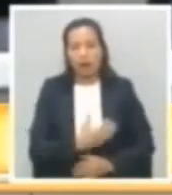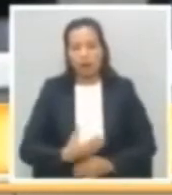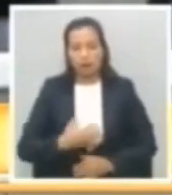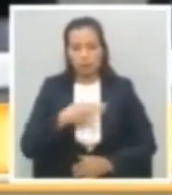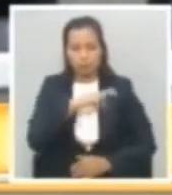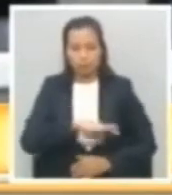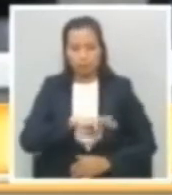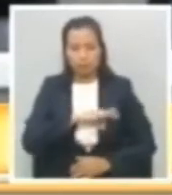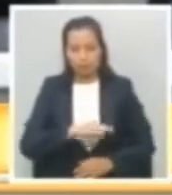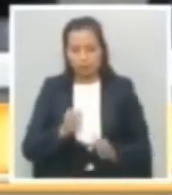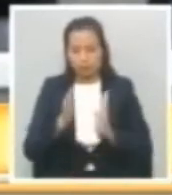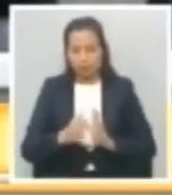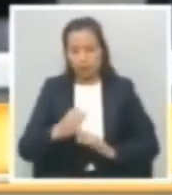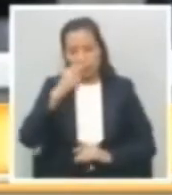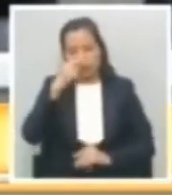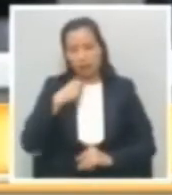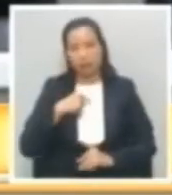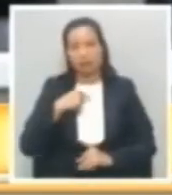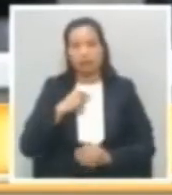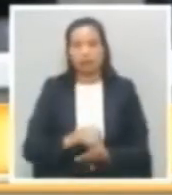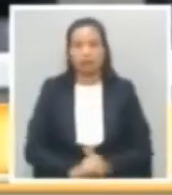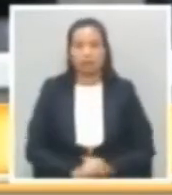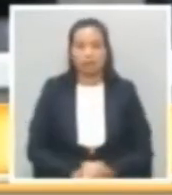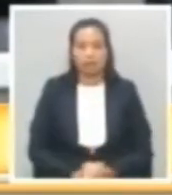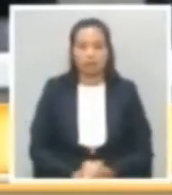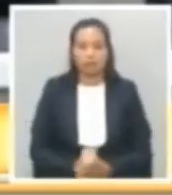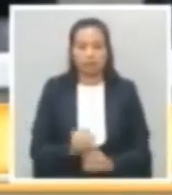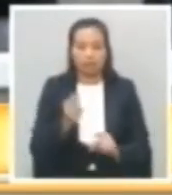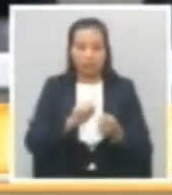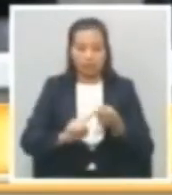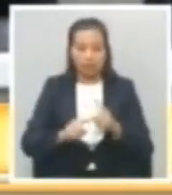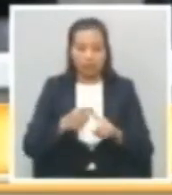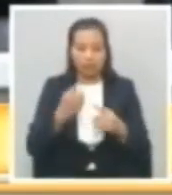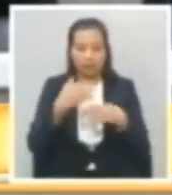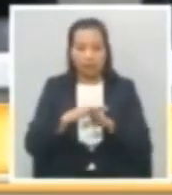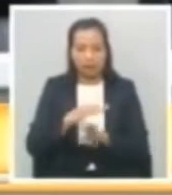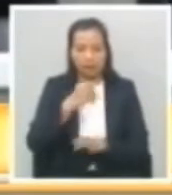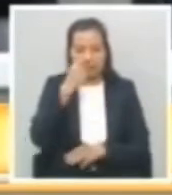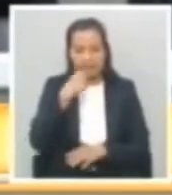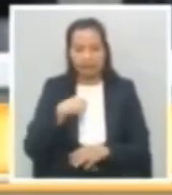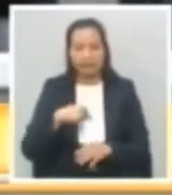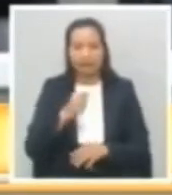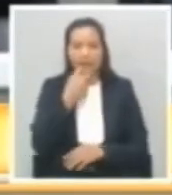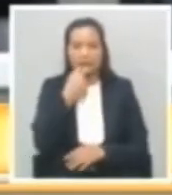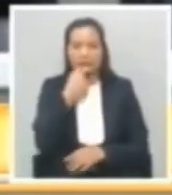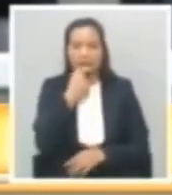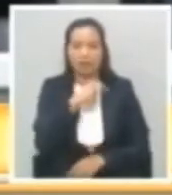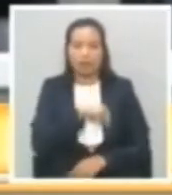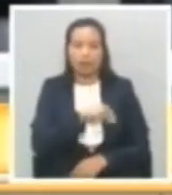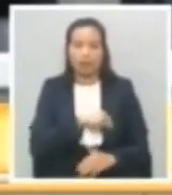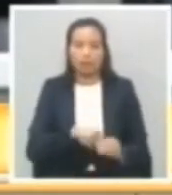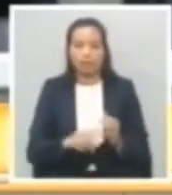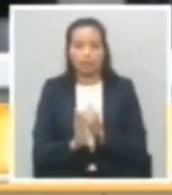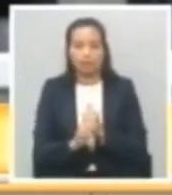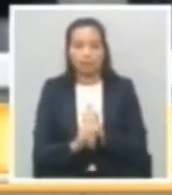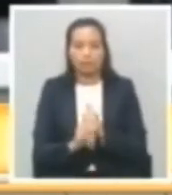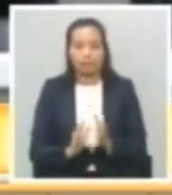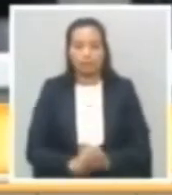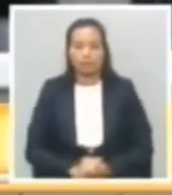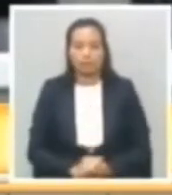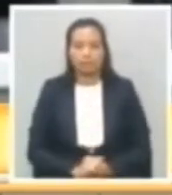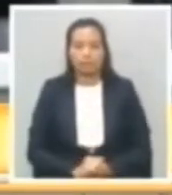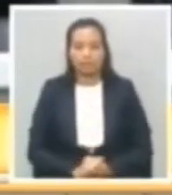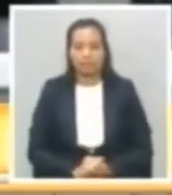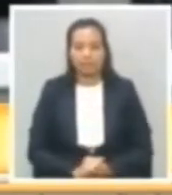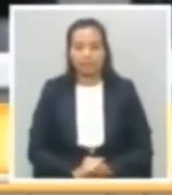ของคนไทยที่มีนะครับต่อ เพื่อนร่วมประเทศที่มีความหลากหลายทางเพศซึ่งในส่วนตรง